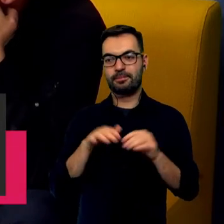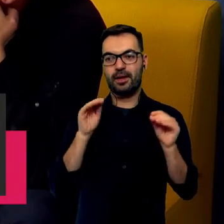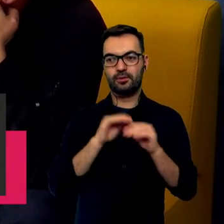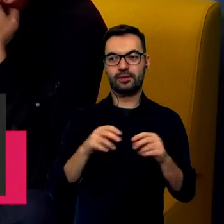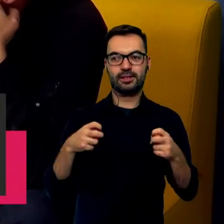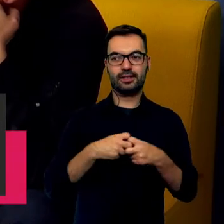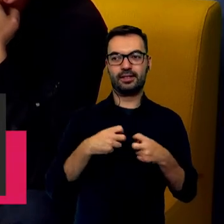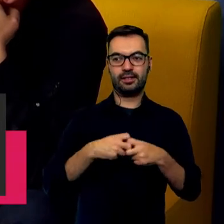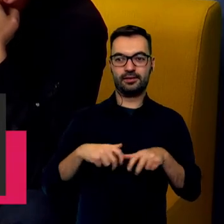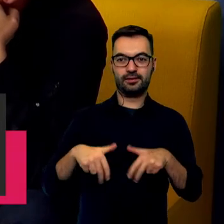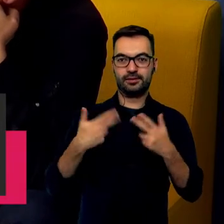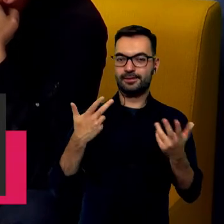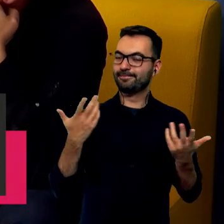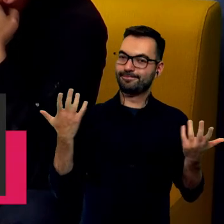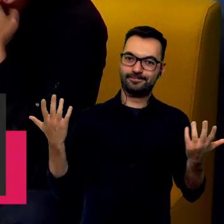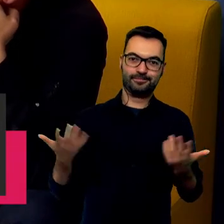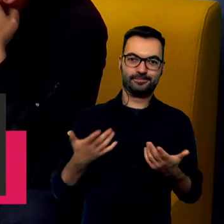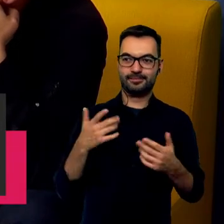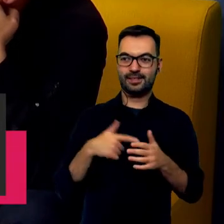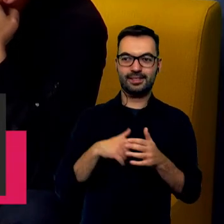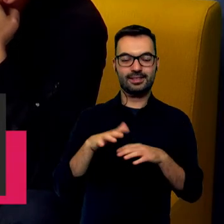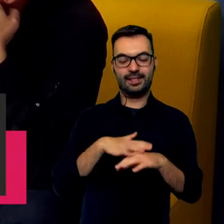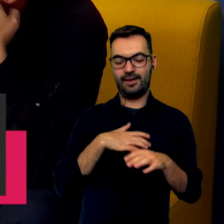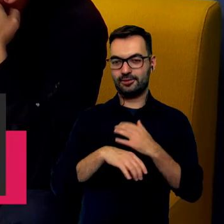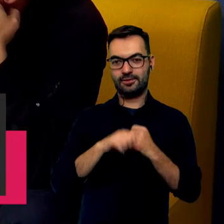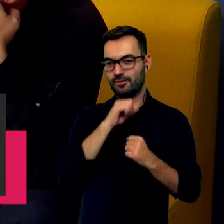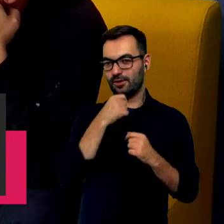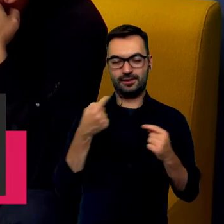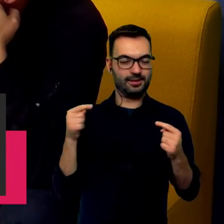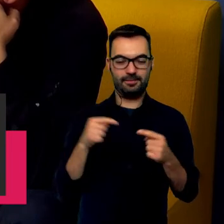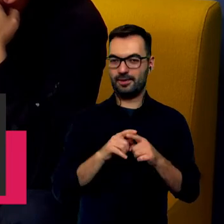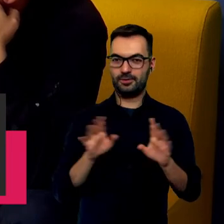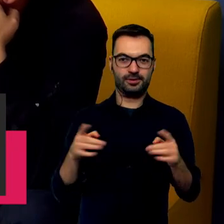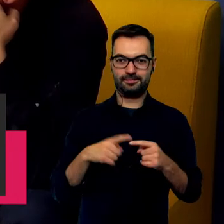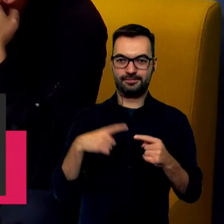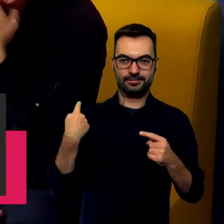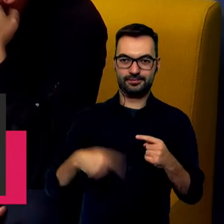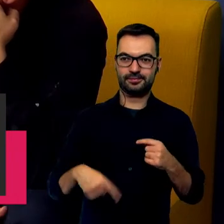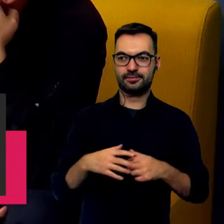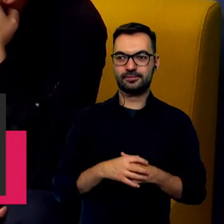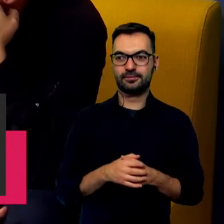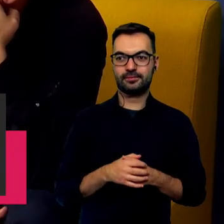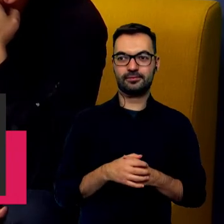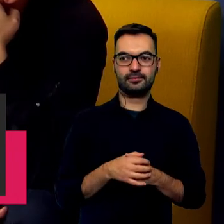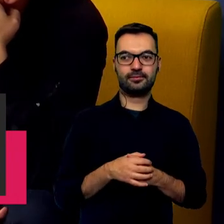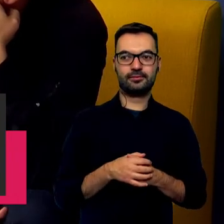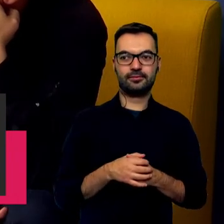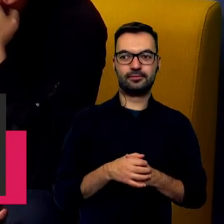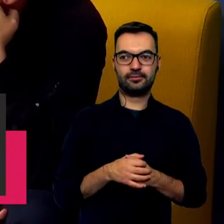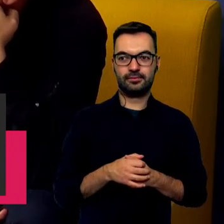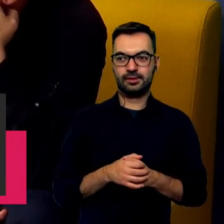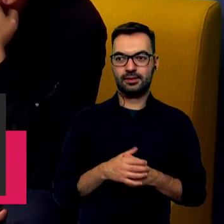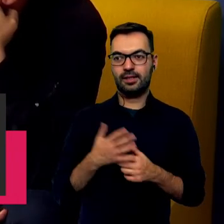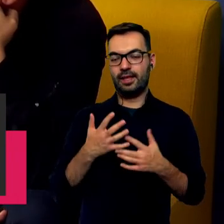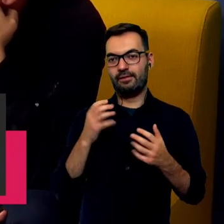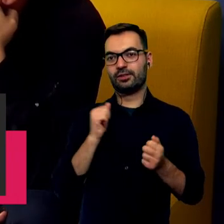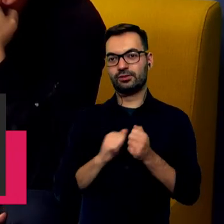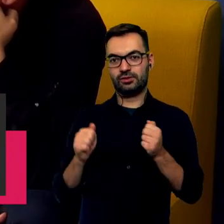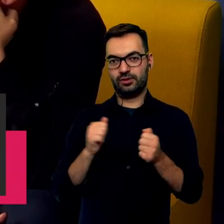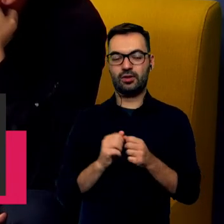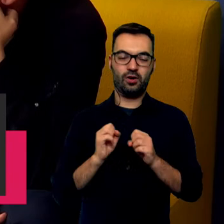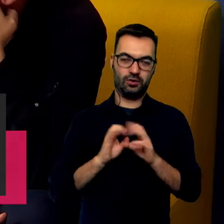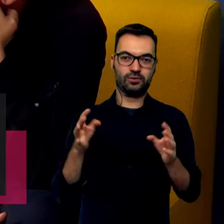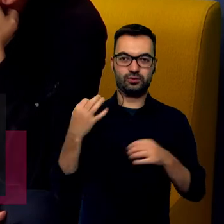nauczania online w tym wypadku tego zawodu się kompletnie nie sprawdza i najbardziej są pokrzywdzeni